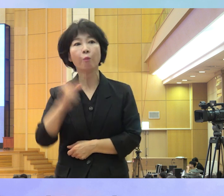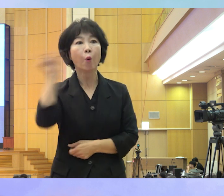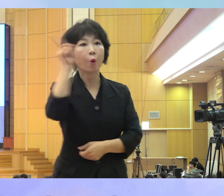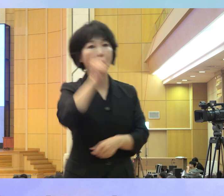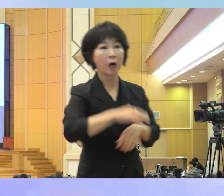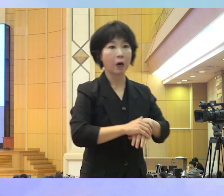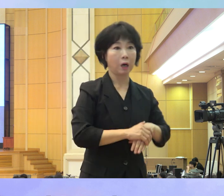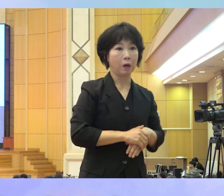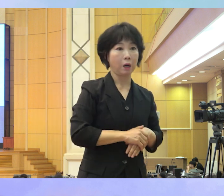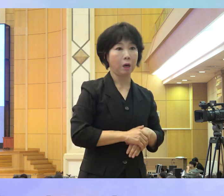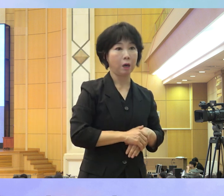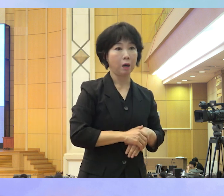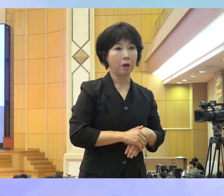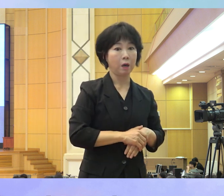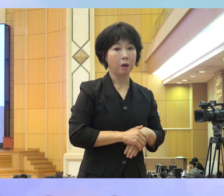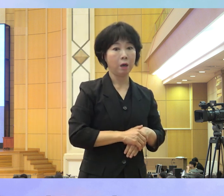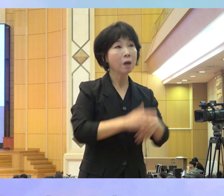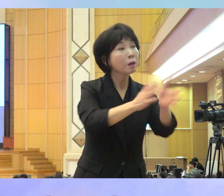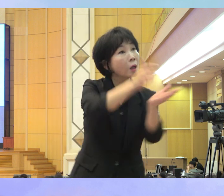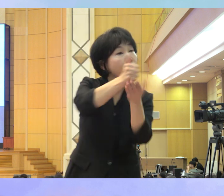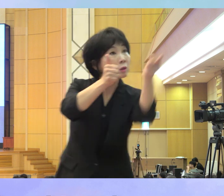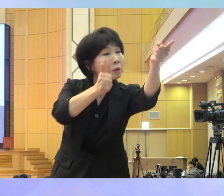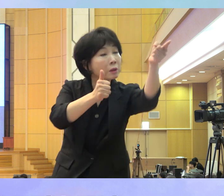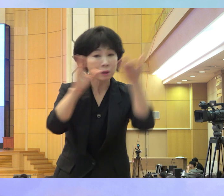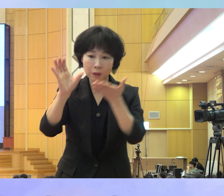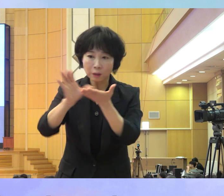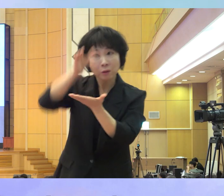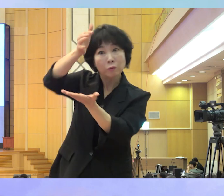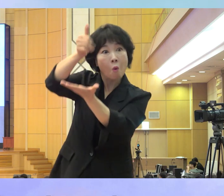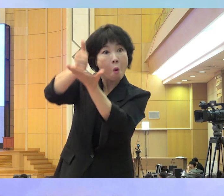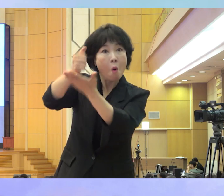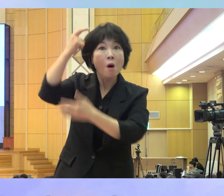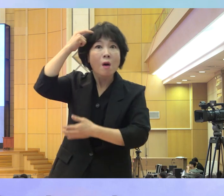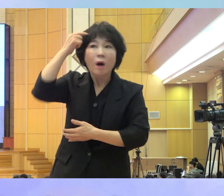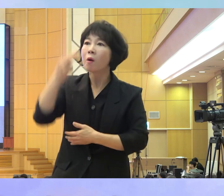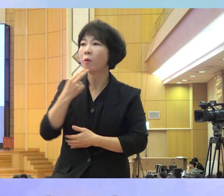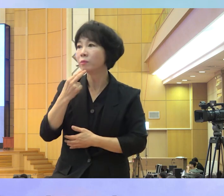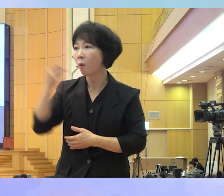말이에요. 그리스도라고 하는 건 꿈에도 생각 못한 거예요.